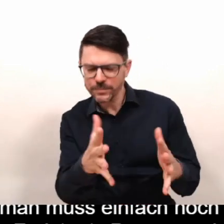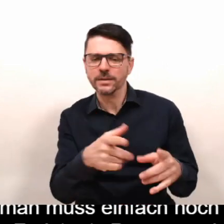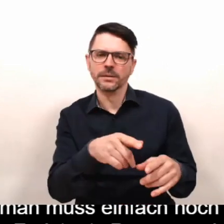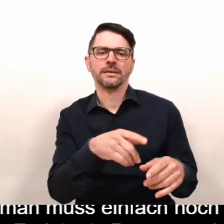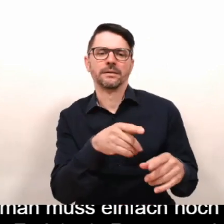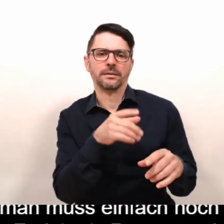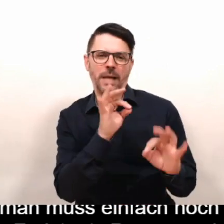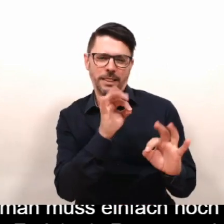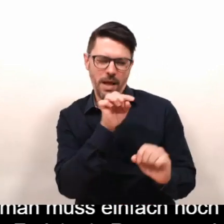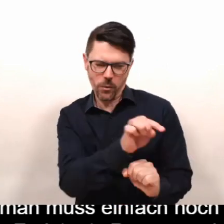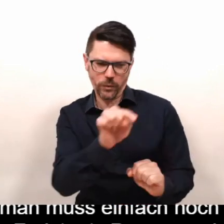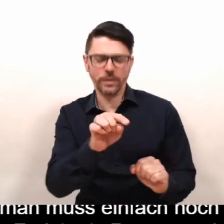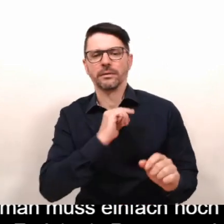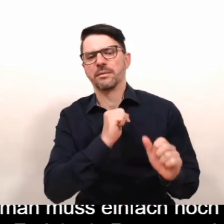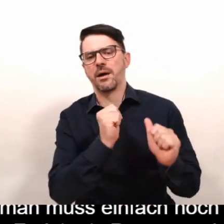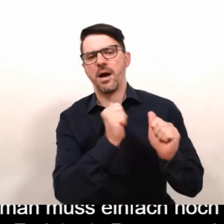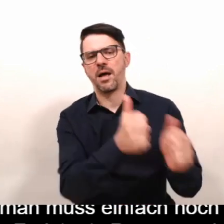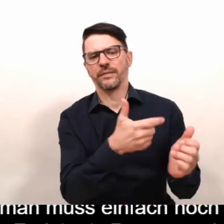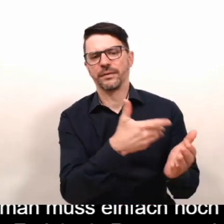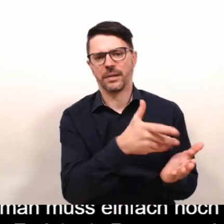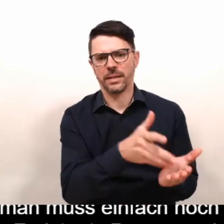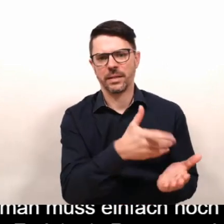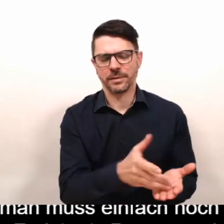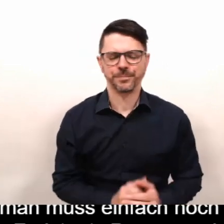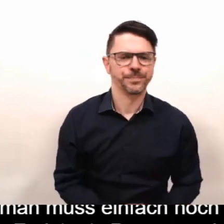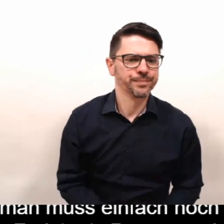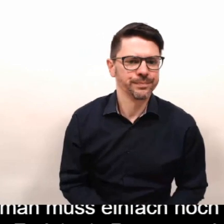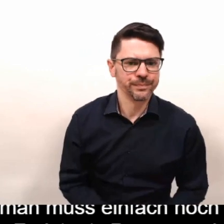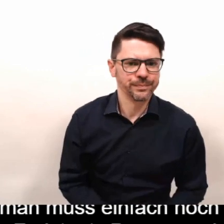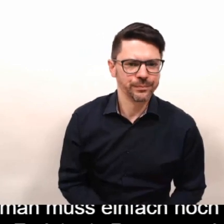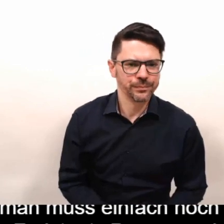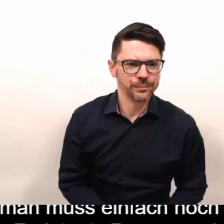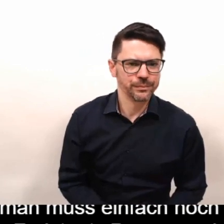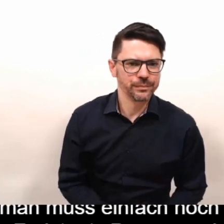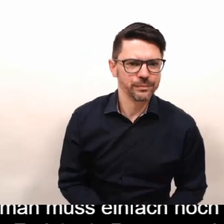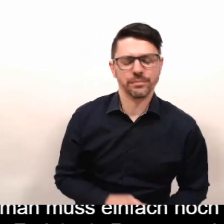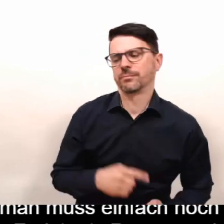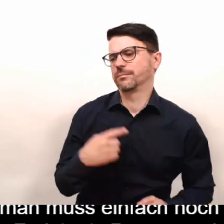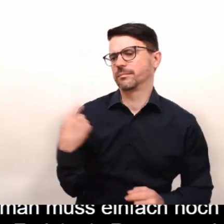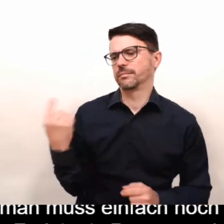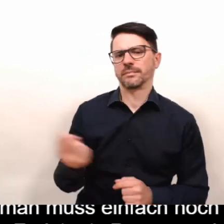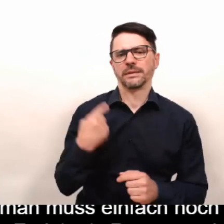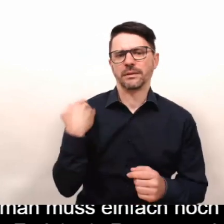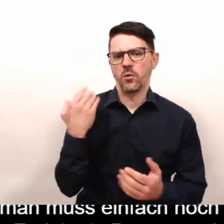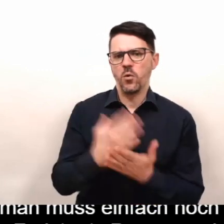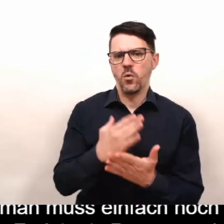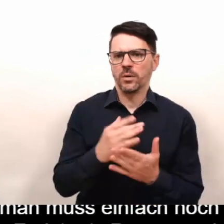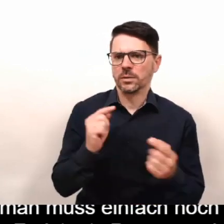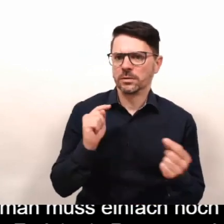schneller. Aber meine Damen und Herren, es kommt auf Schnelligkeit und Sorgfalt in der richtigen Balance an.